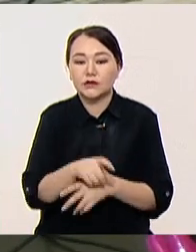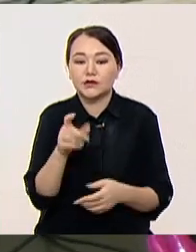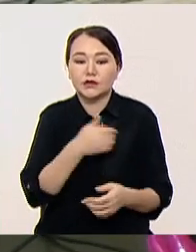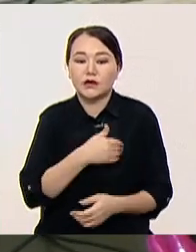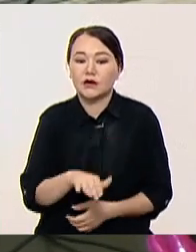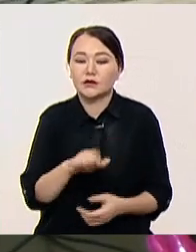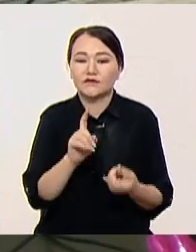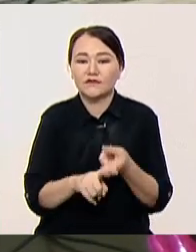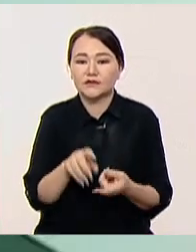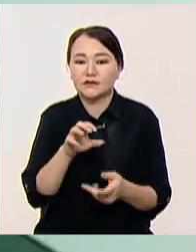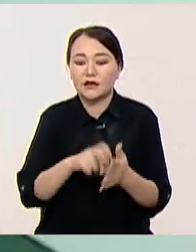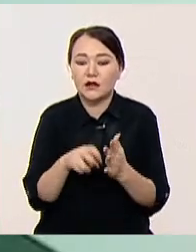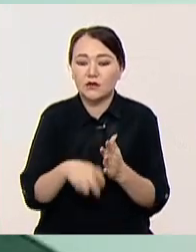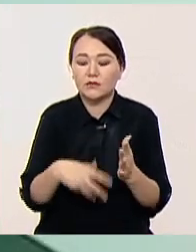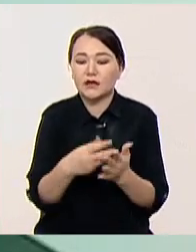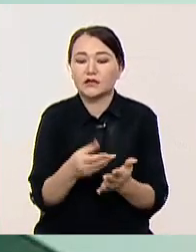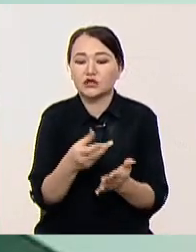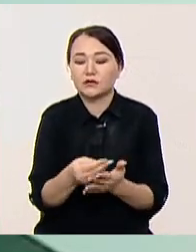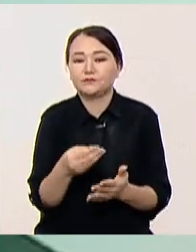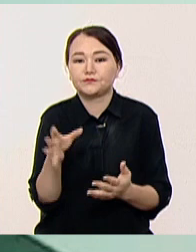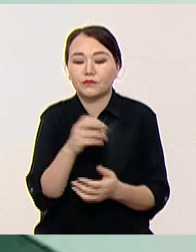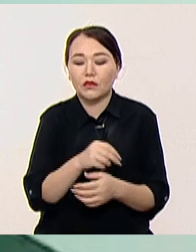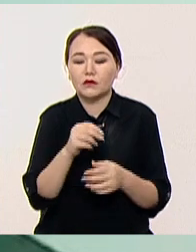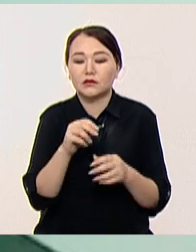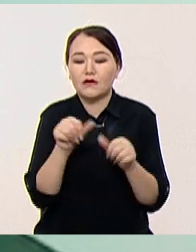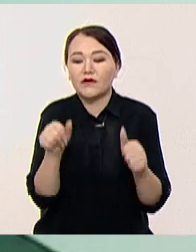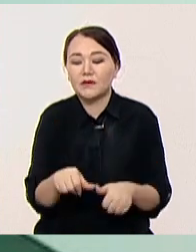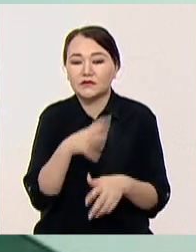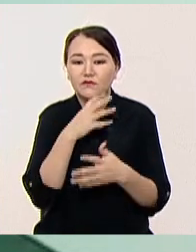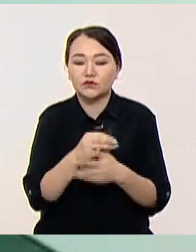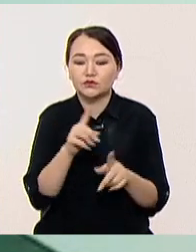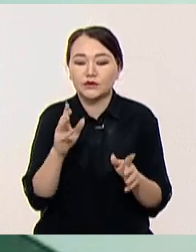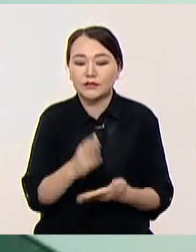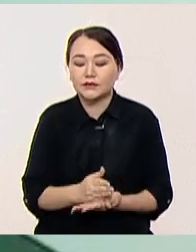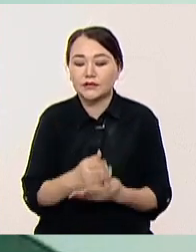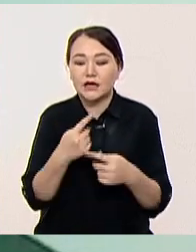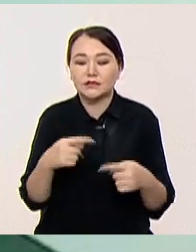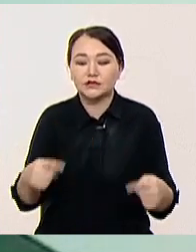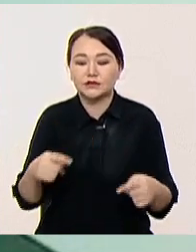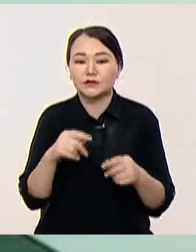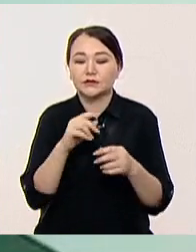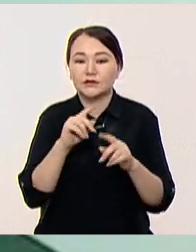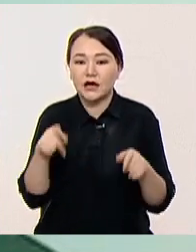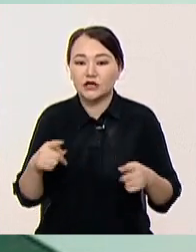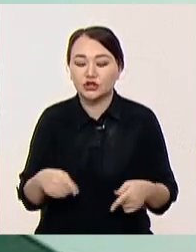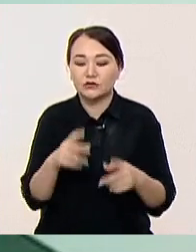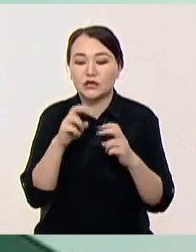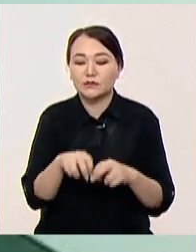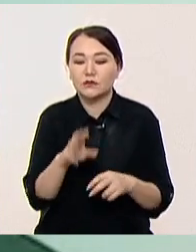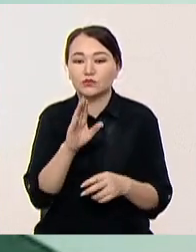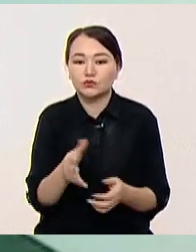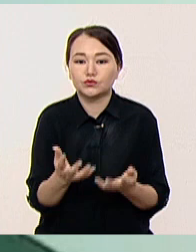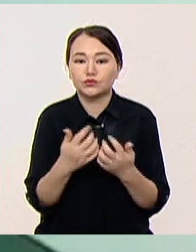связываться с налоговыми платежами, да, там, с декларациями. То есть и все различные барьеры как раз рассматриваются, учтены,